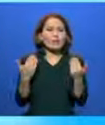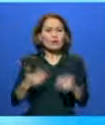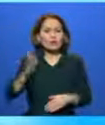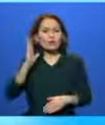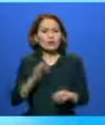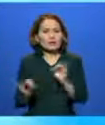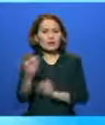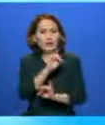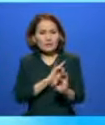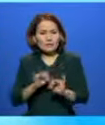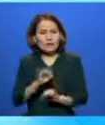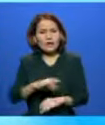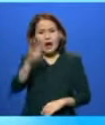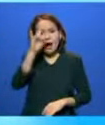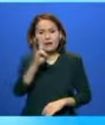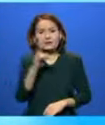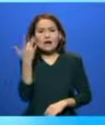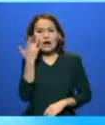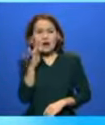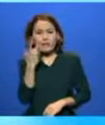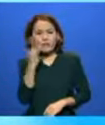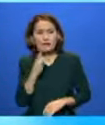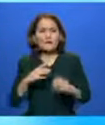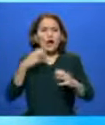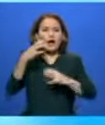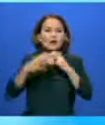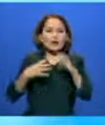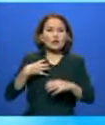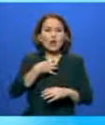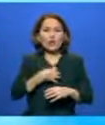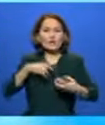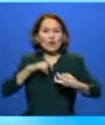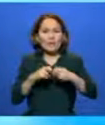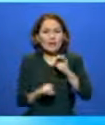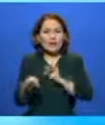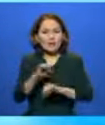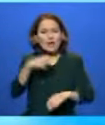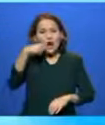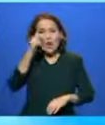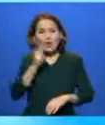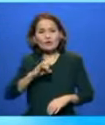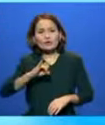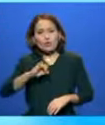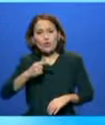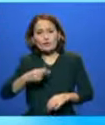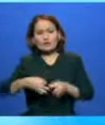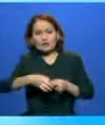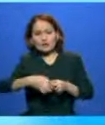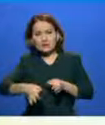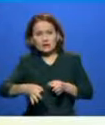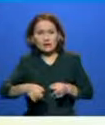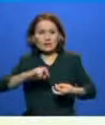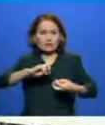сөз болды. Сондай-ақ тараптар халықаралық күн тәртібіндегі өзекті мәселелерді талқылап, Украинаның оңтүстік шығысындағы жағдайға жеке